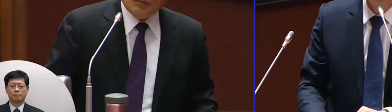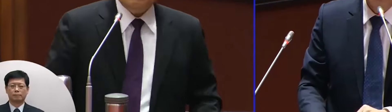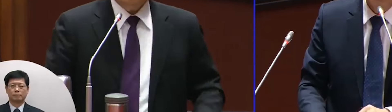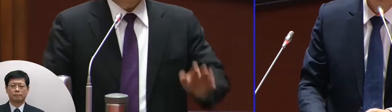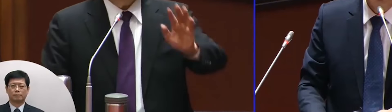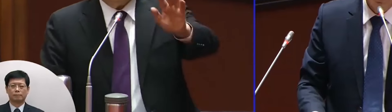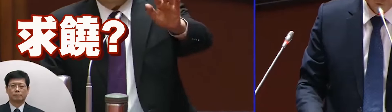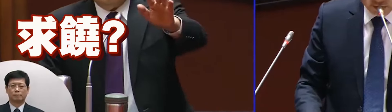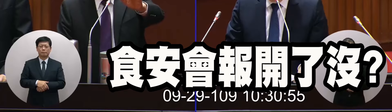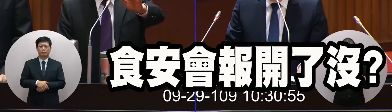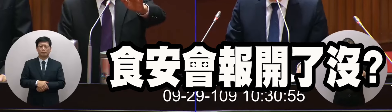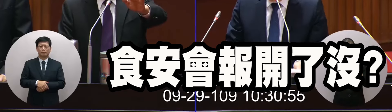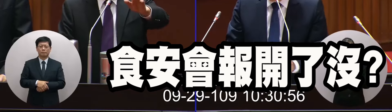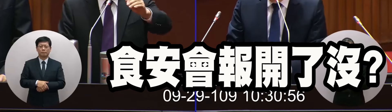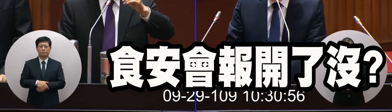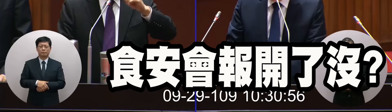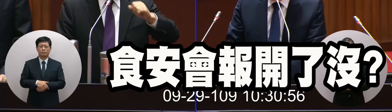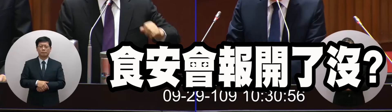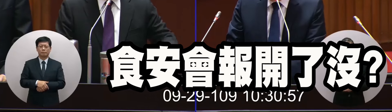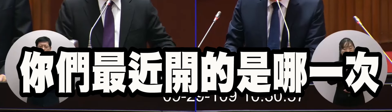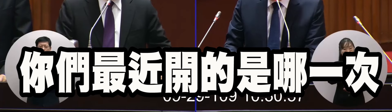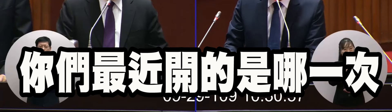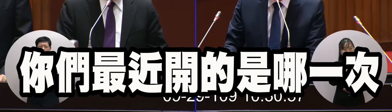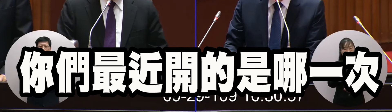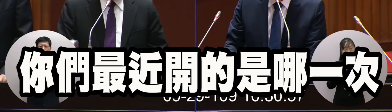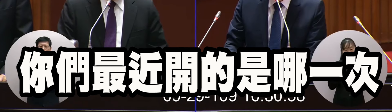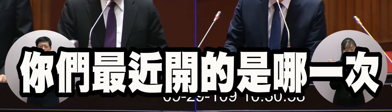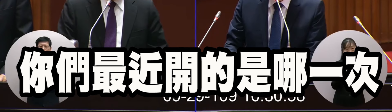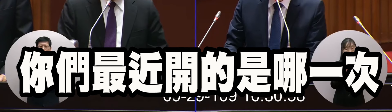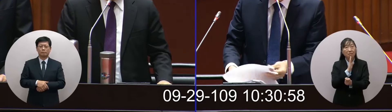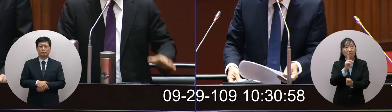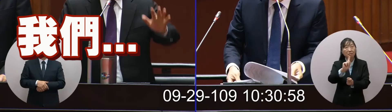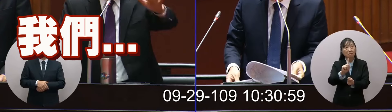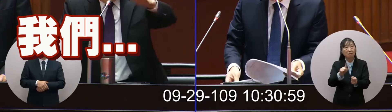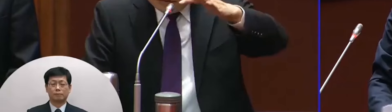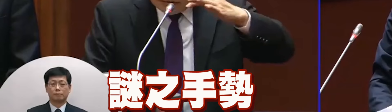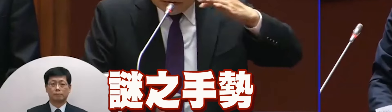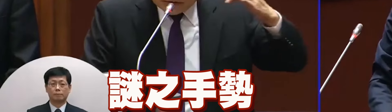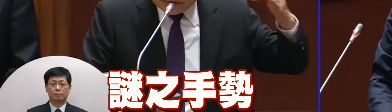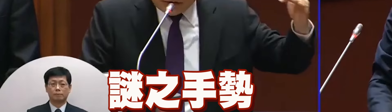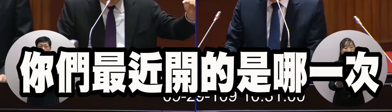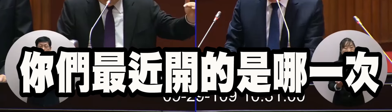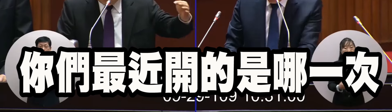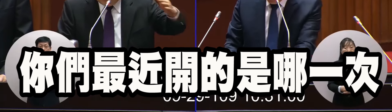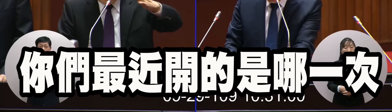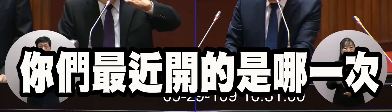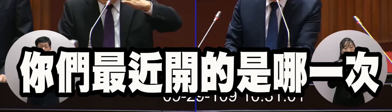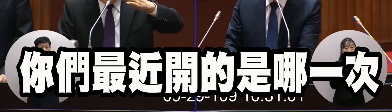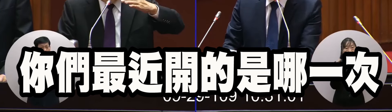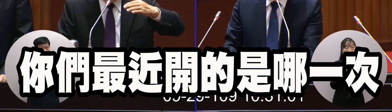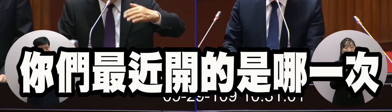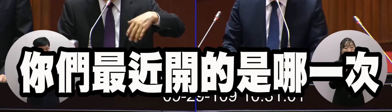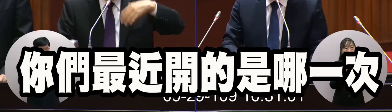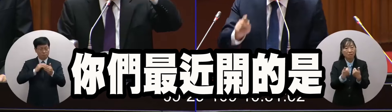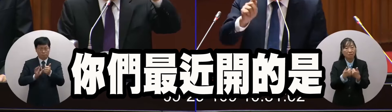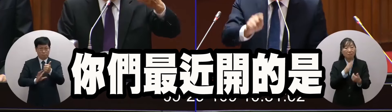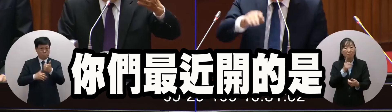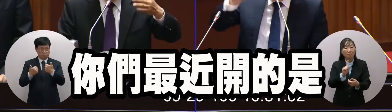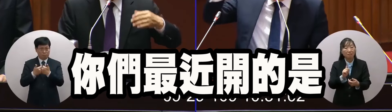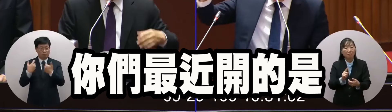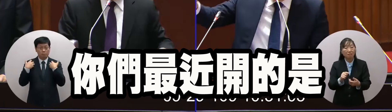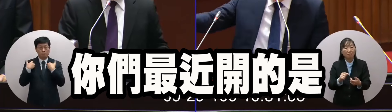没？食安汇报开了没？你们最近开的是哪一次？ 我们。 你们最近开的是哪一次？ 相关部位。